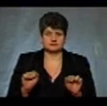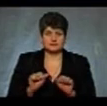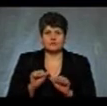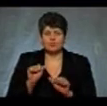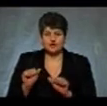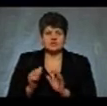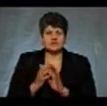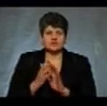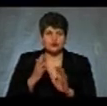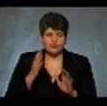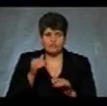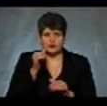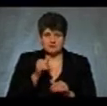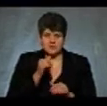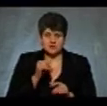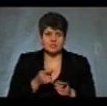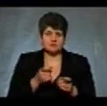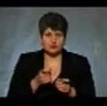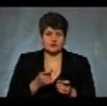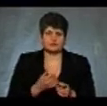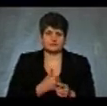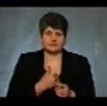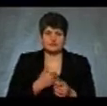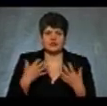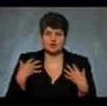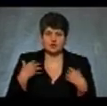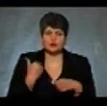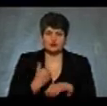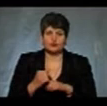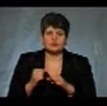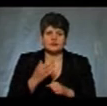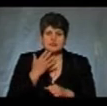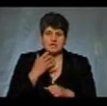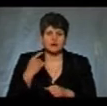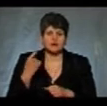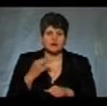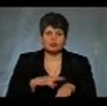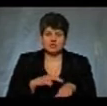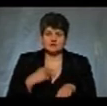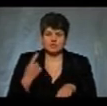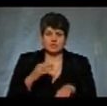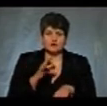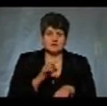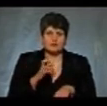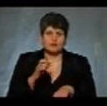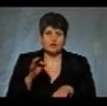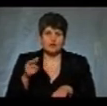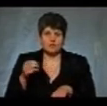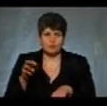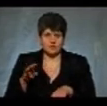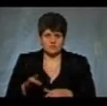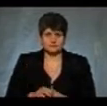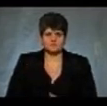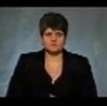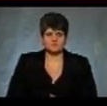Позачерговий місячник зброї ініціював на Тернопільщині начальник головного управління Національної поліції в області Олександр Богомол. Дивимося